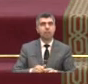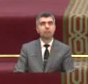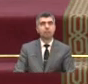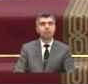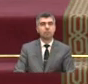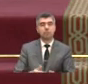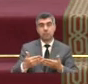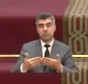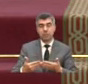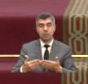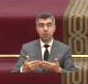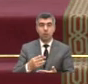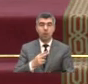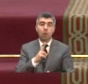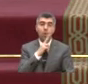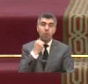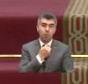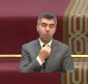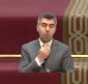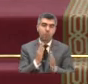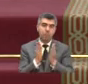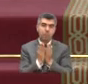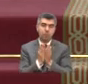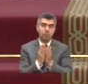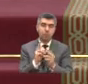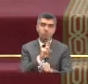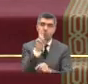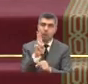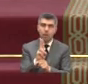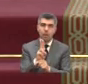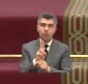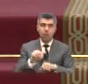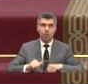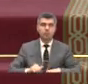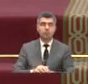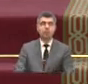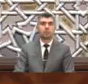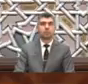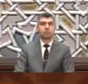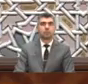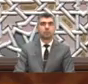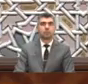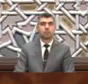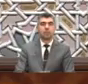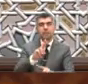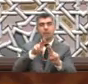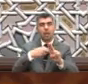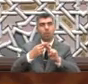سيما العموم منه نسائلكم السيد الوزير. شكرا سيد النائب. جواب